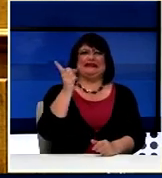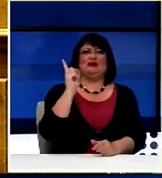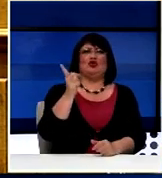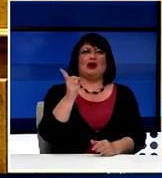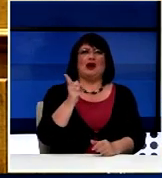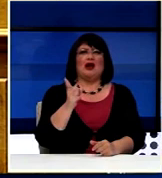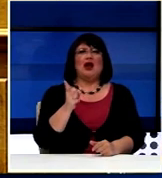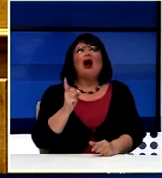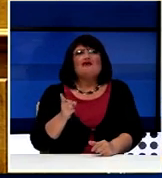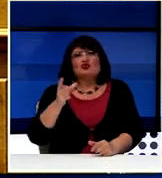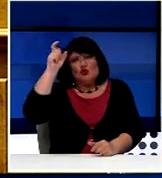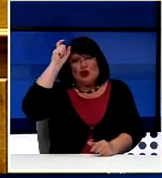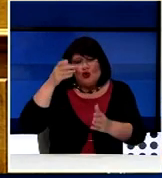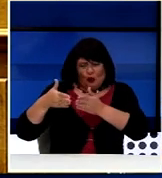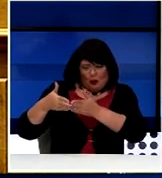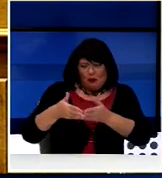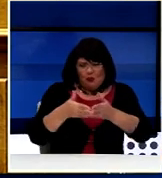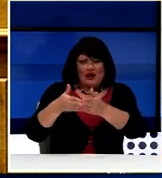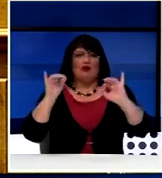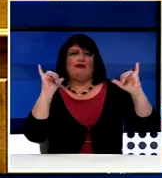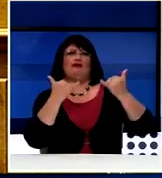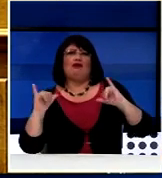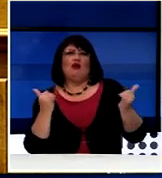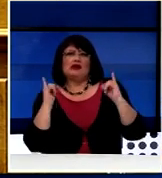διεξάγει έρευνες. Κάνει βόλτες.